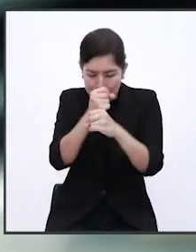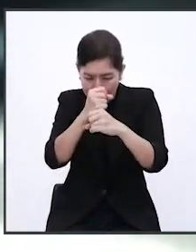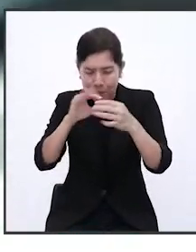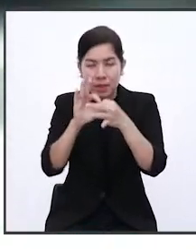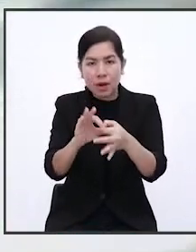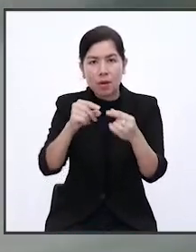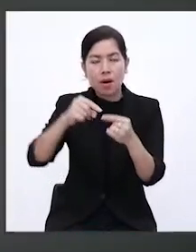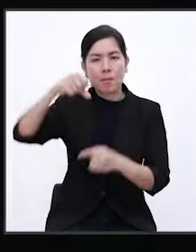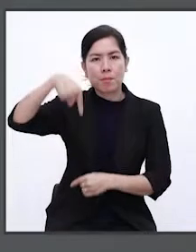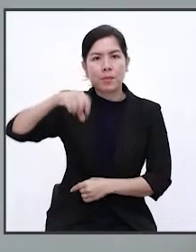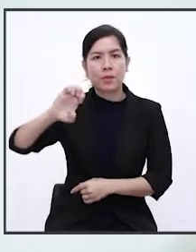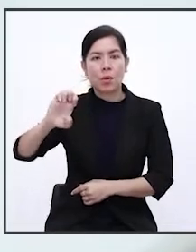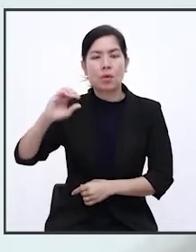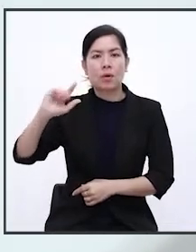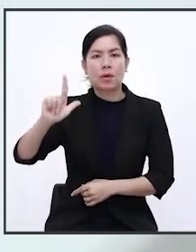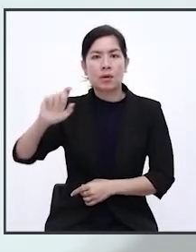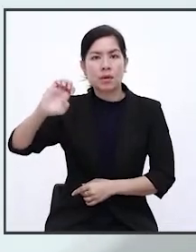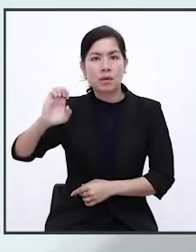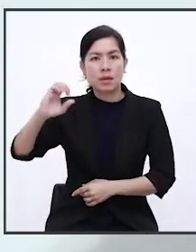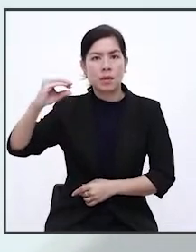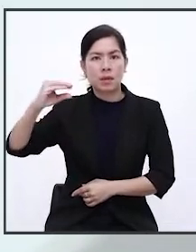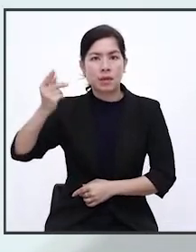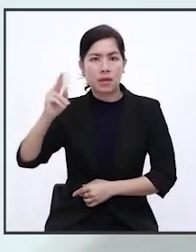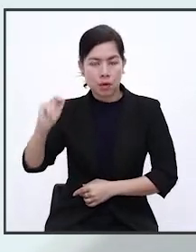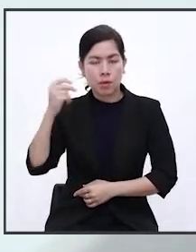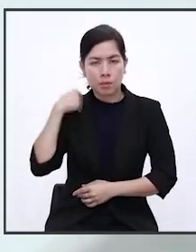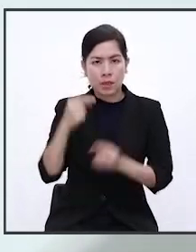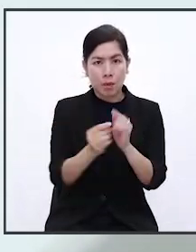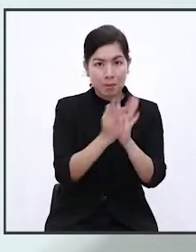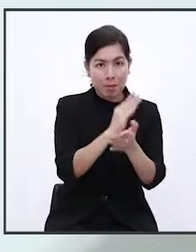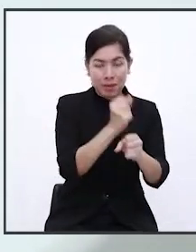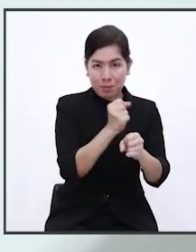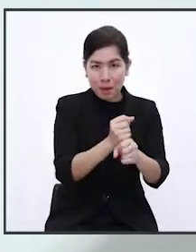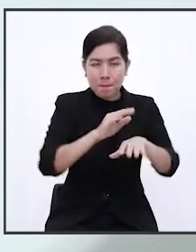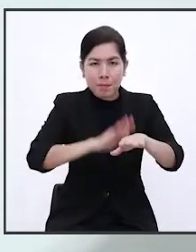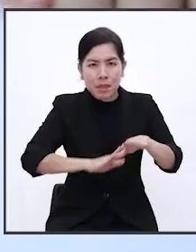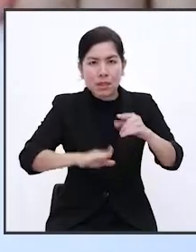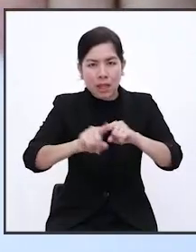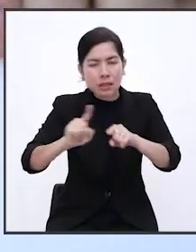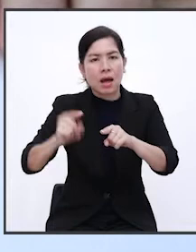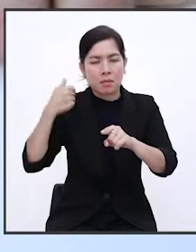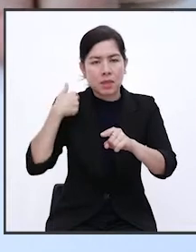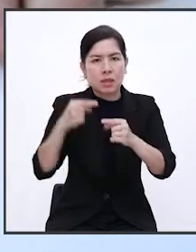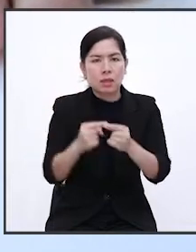ในการพัฒนาอวัยวะเทียมนะคะให้เสมือนจริงมากขึ้นซึ่งเราบริการมามากกว่า5ปีแล้วค่ะ